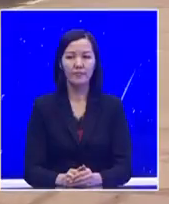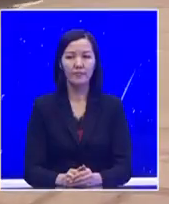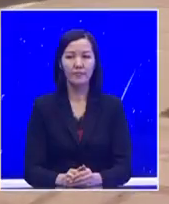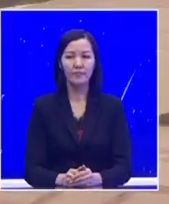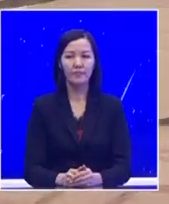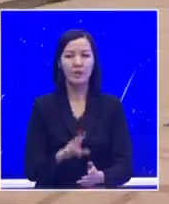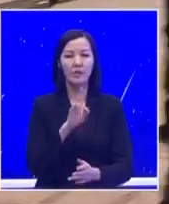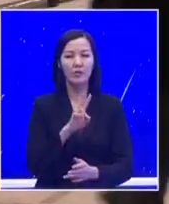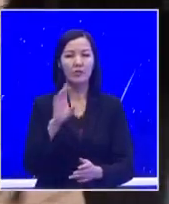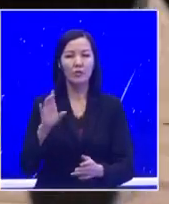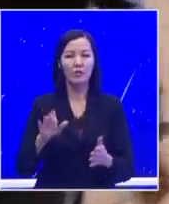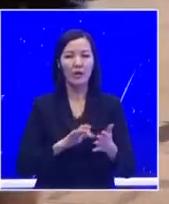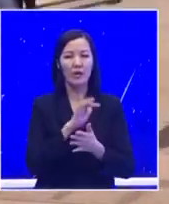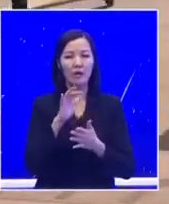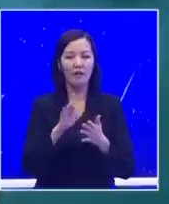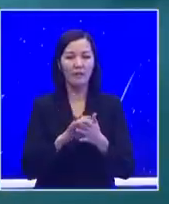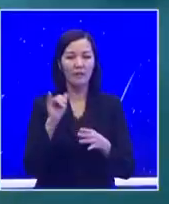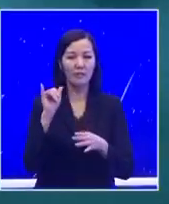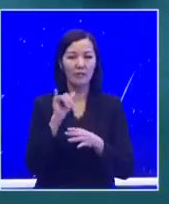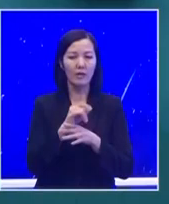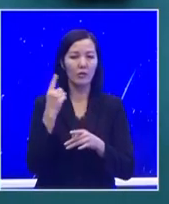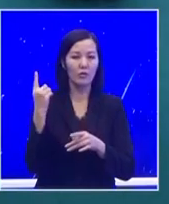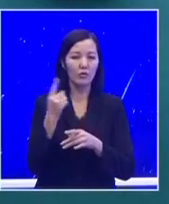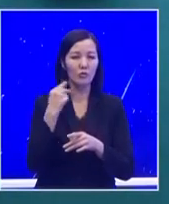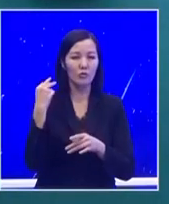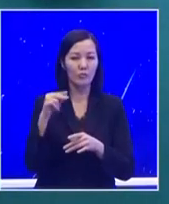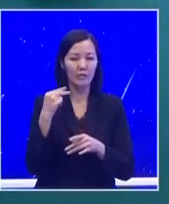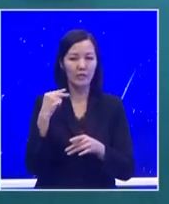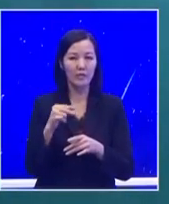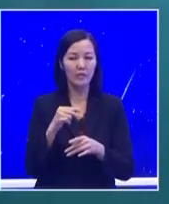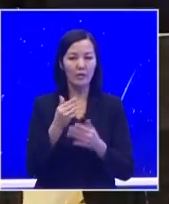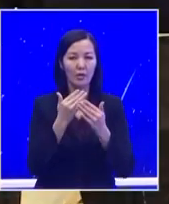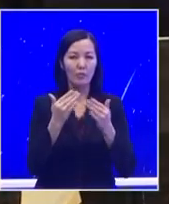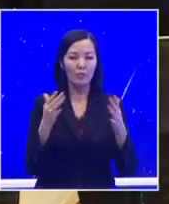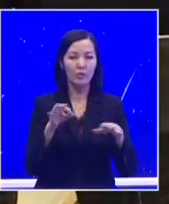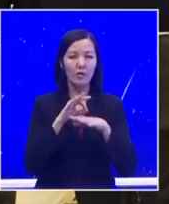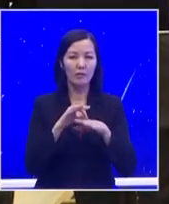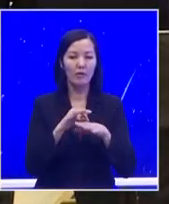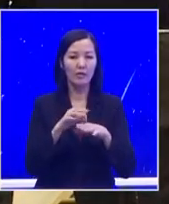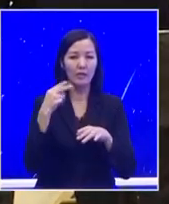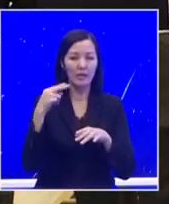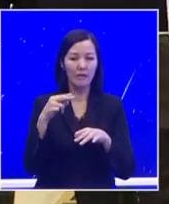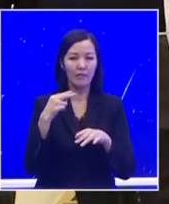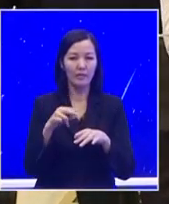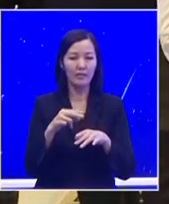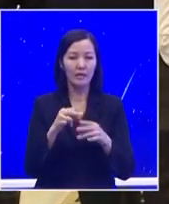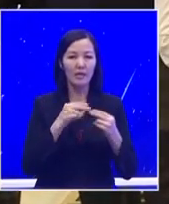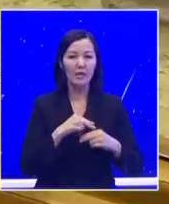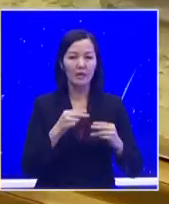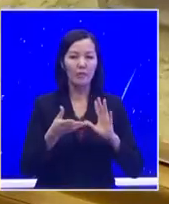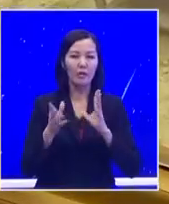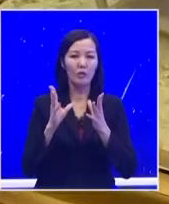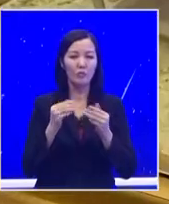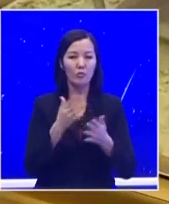Сондай-ақ Нұрсұлтан қаласынан келген меймандар тұңғыш президенттің атамекен тарихи мәдени музейіне барды. Онда олар елбасының өмірі мен еңбек жолы жайында